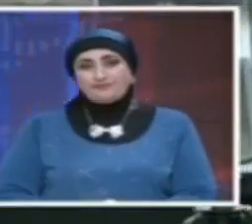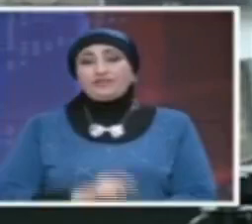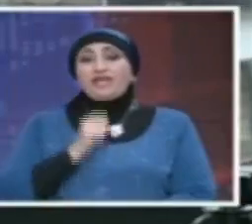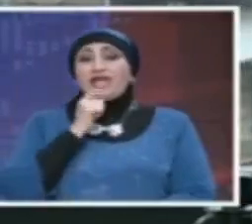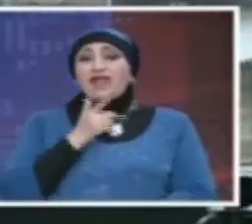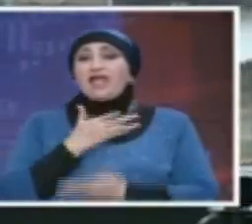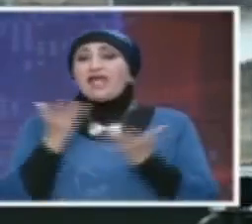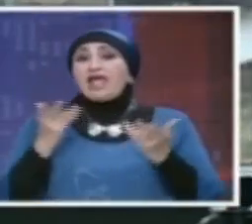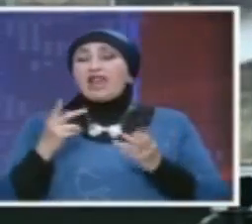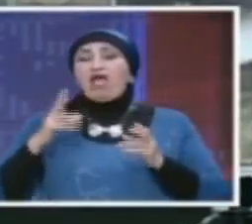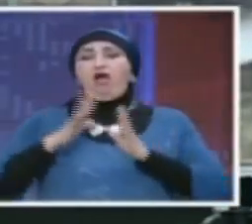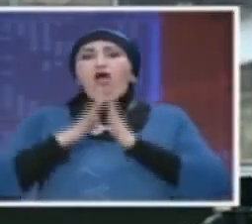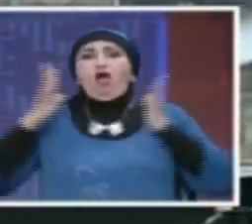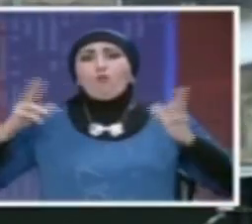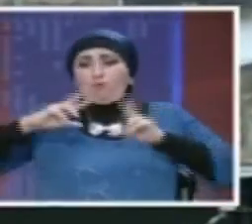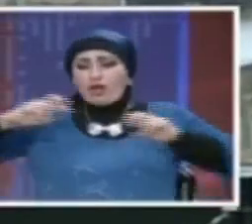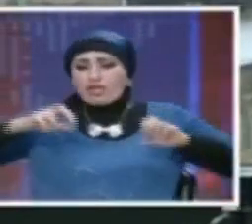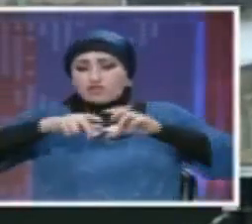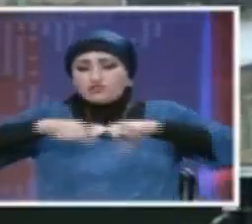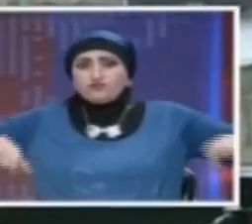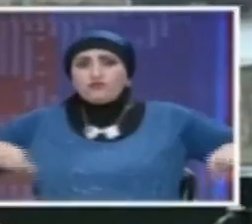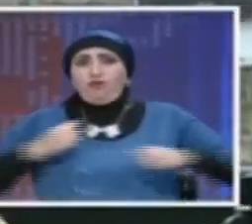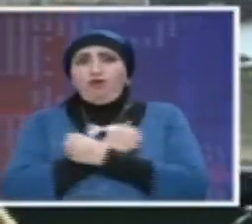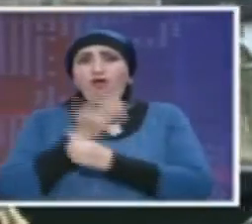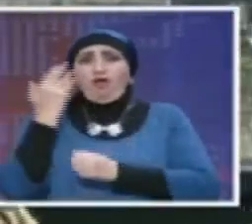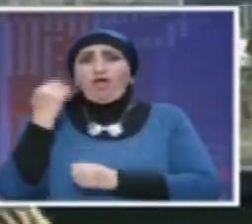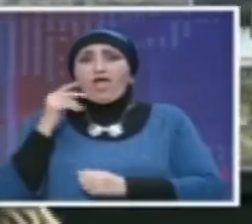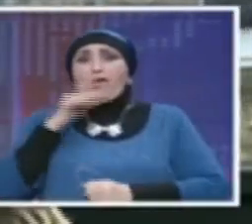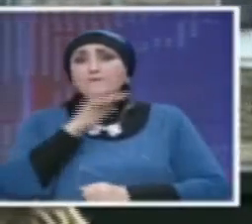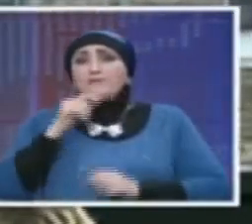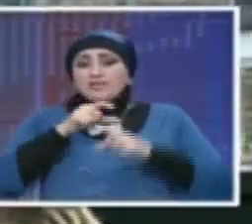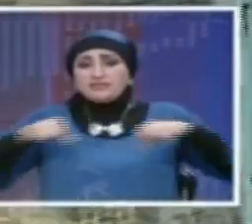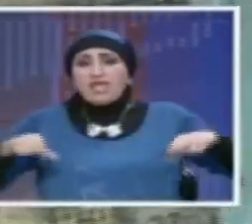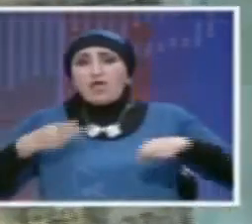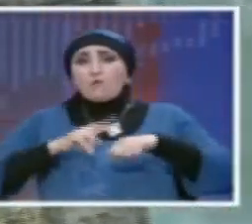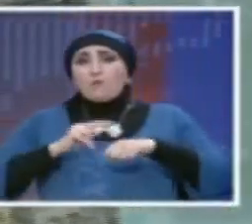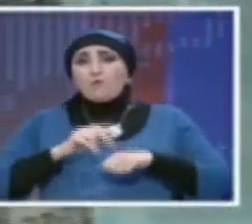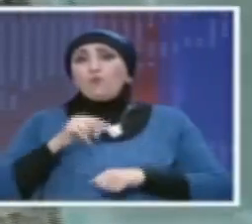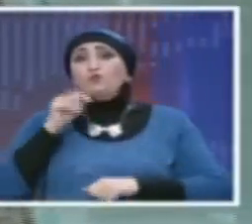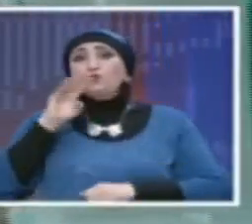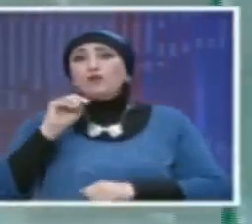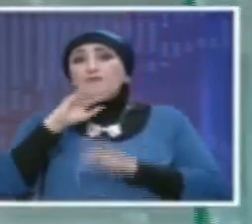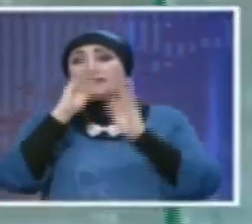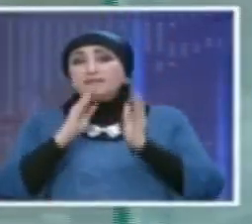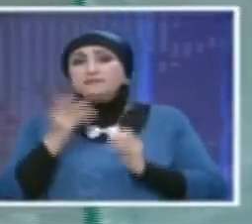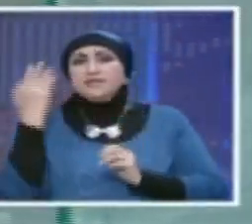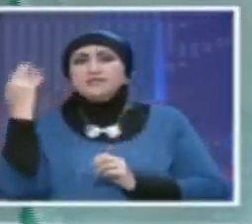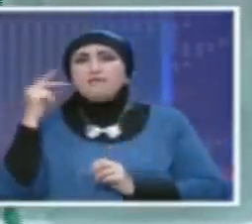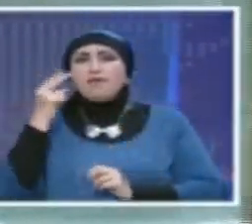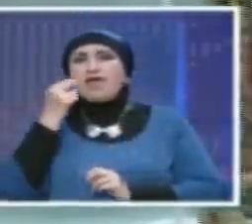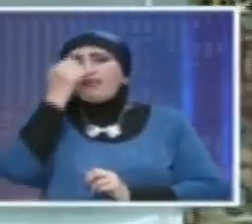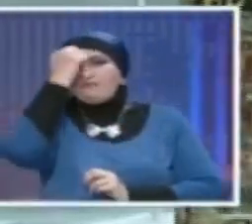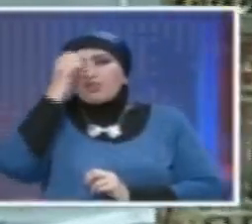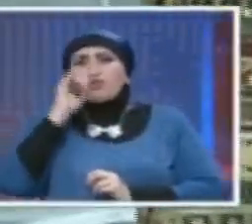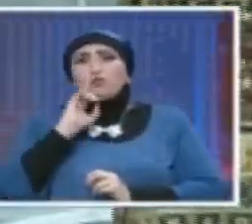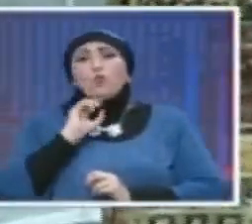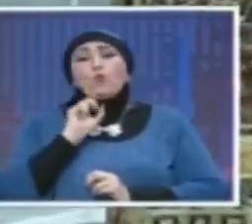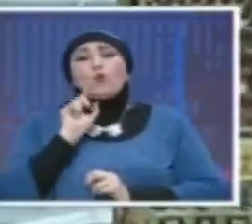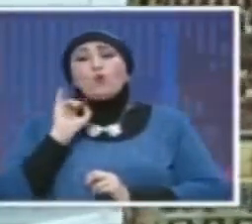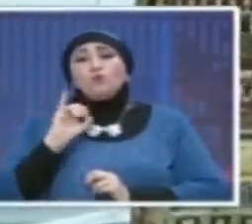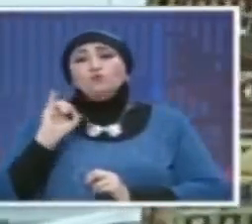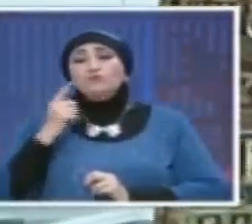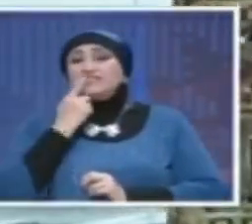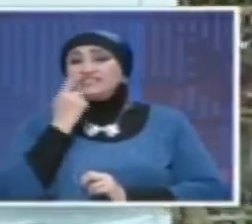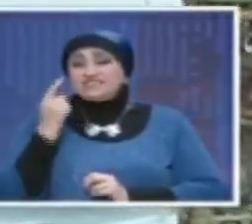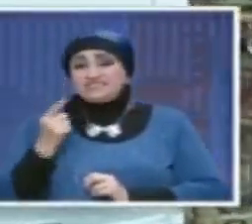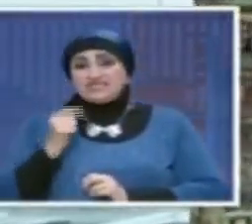الإعلان عن أكبر كشف أثري في سقارة يضم 100 تابوت و40 تمثالا يعود تاريخها لنحو 2500 عام.